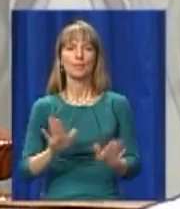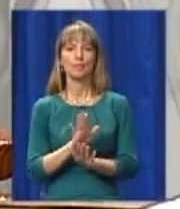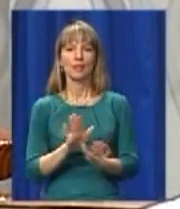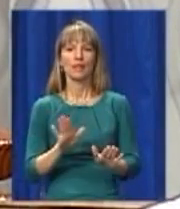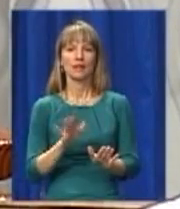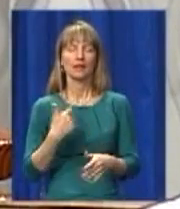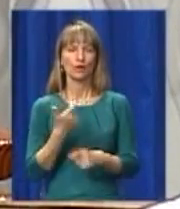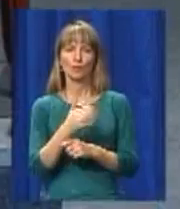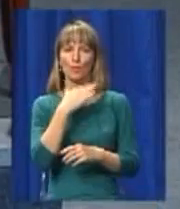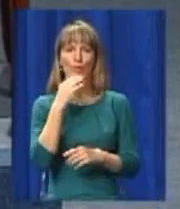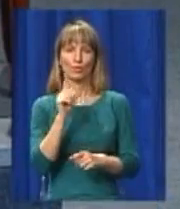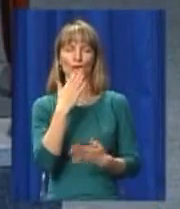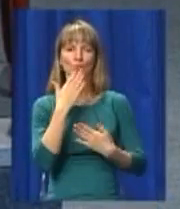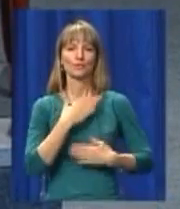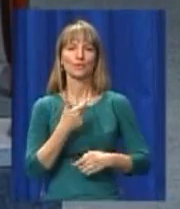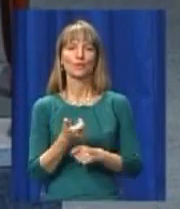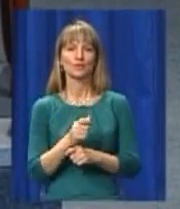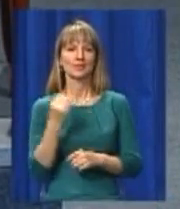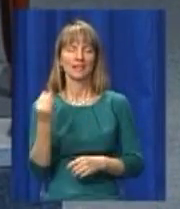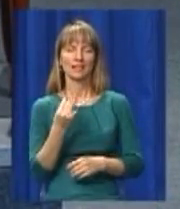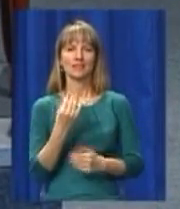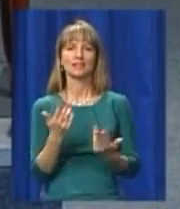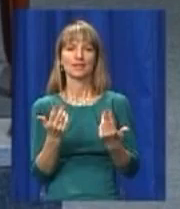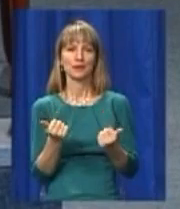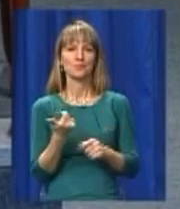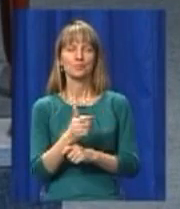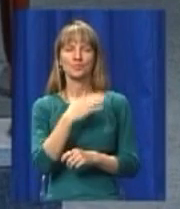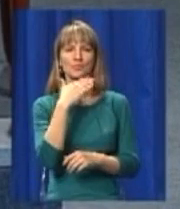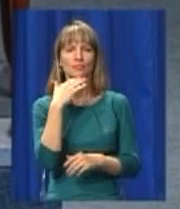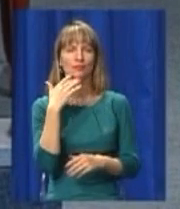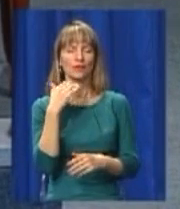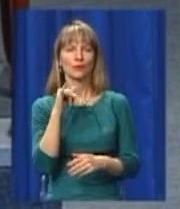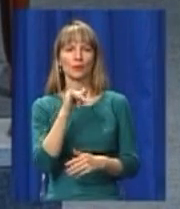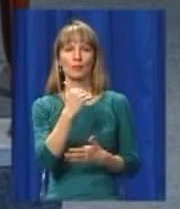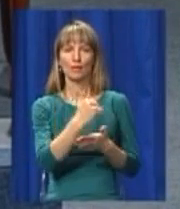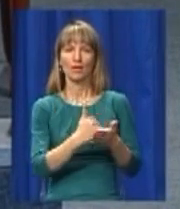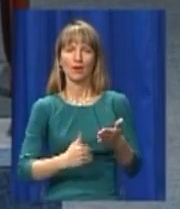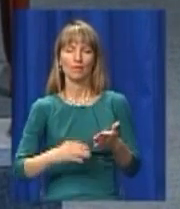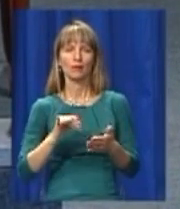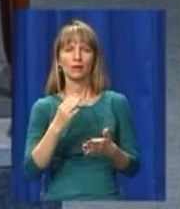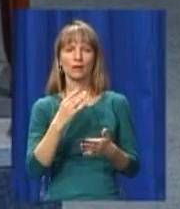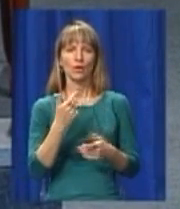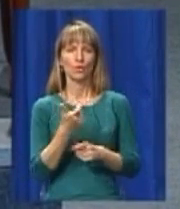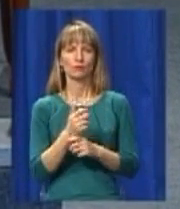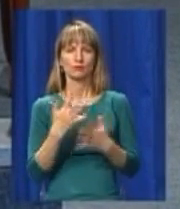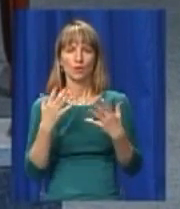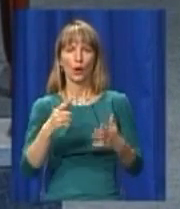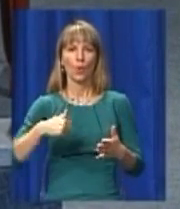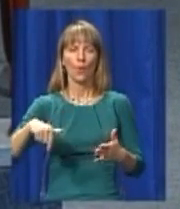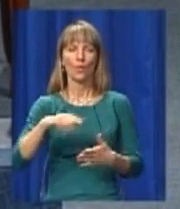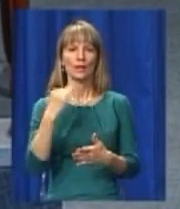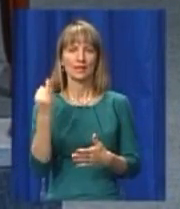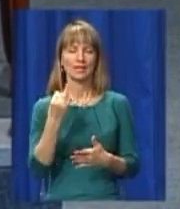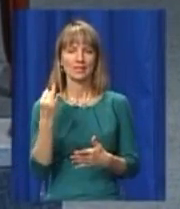що я тільки не люблю. Ну, це дуже таке цікаво, так. Дуже багато насичена в тебе програма і дуже широке коло